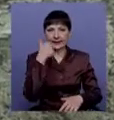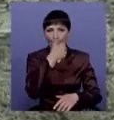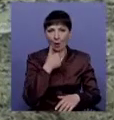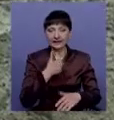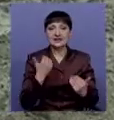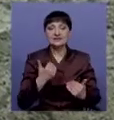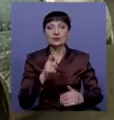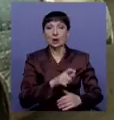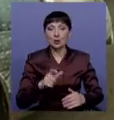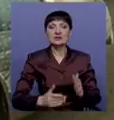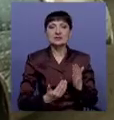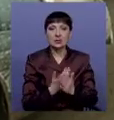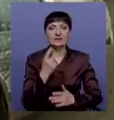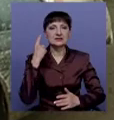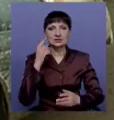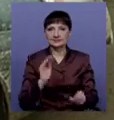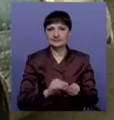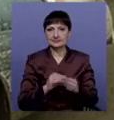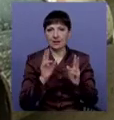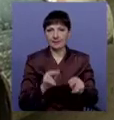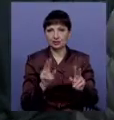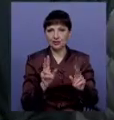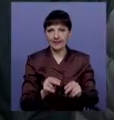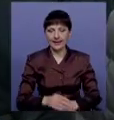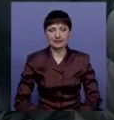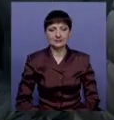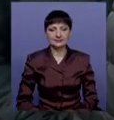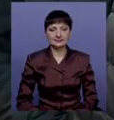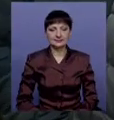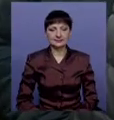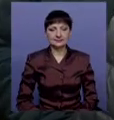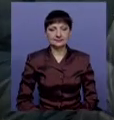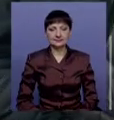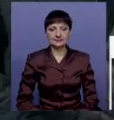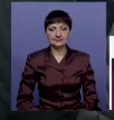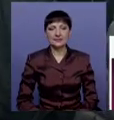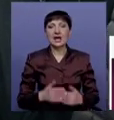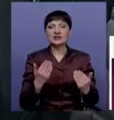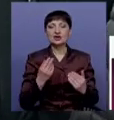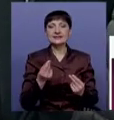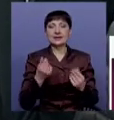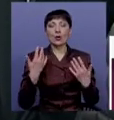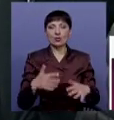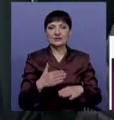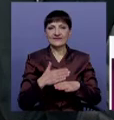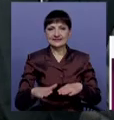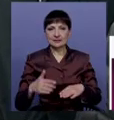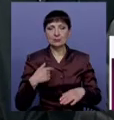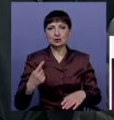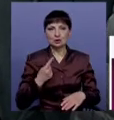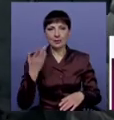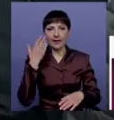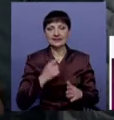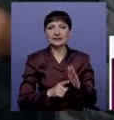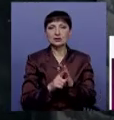сегодня жильцы снова слышать те же самые обещания без миллион на джорджа салда сейчас деньги уже выделили мы ждем когда